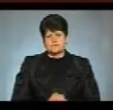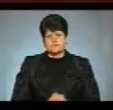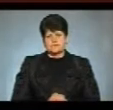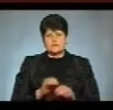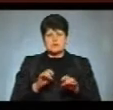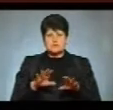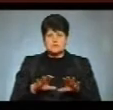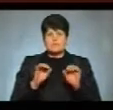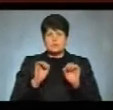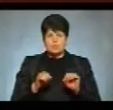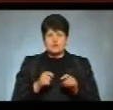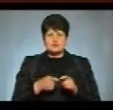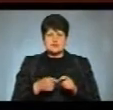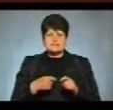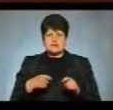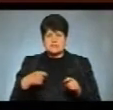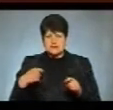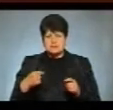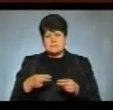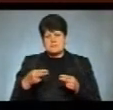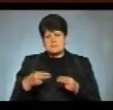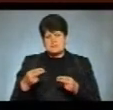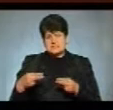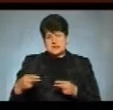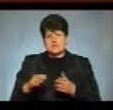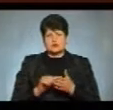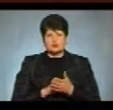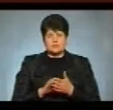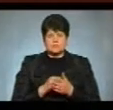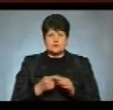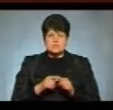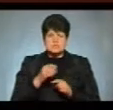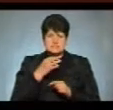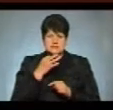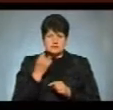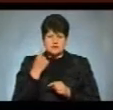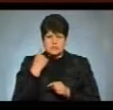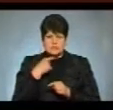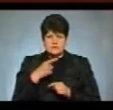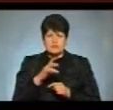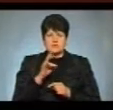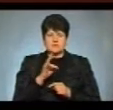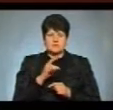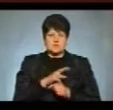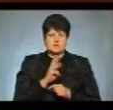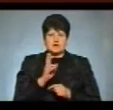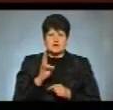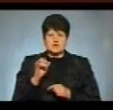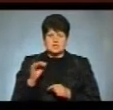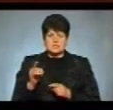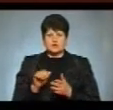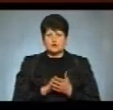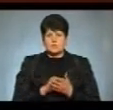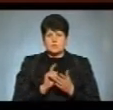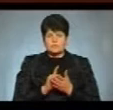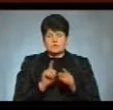Постанови можуть дещо затримати підписання документа. Про це новинам сказав один з авторів законопроекту Микола Княжицький. Документи має